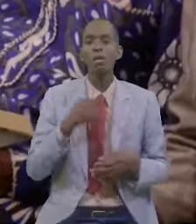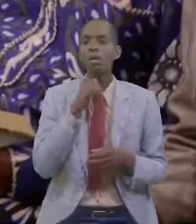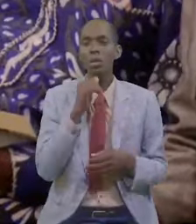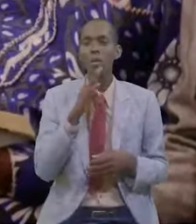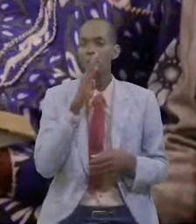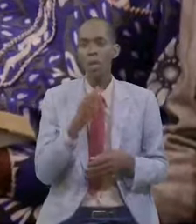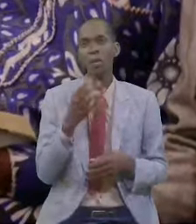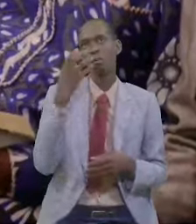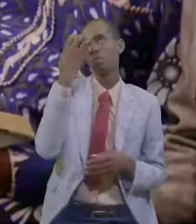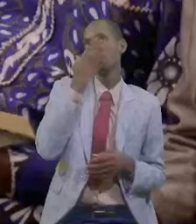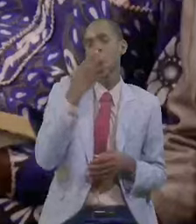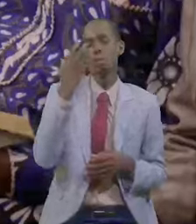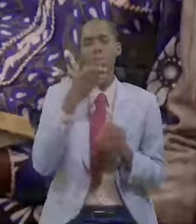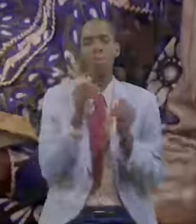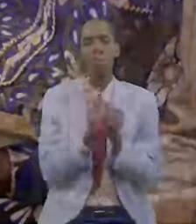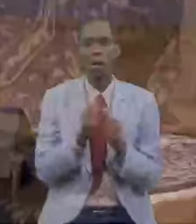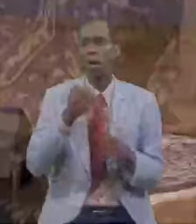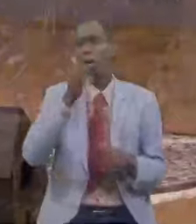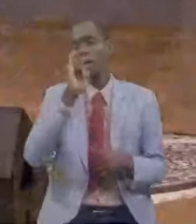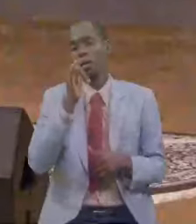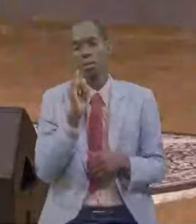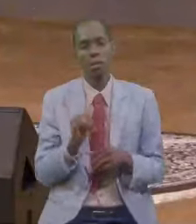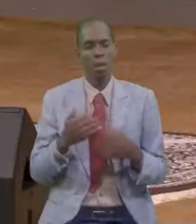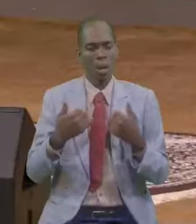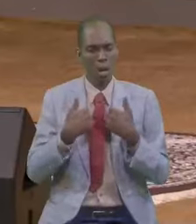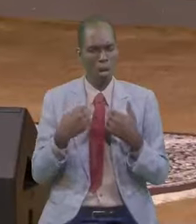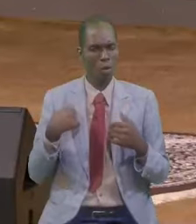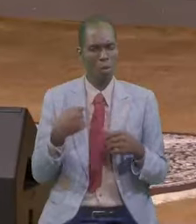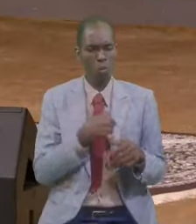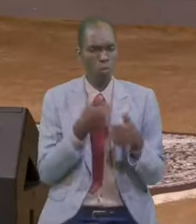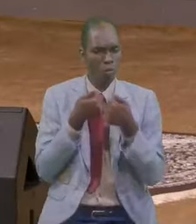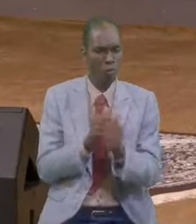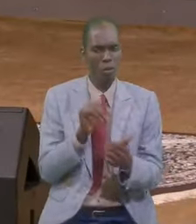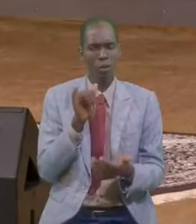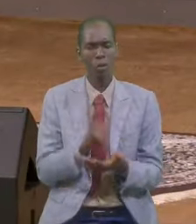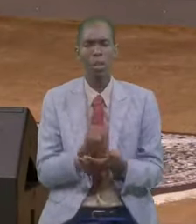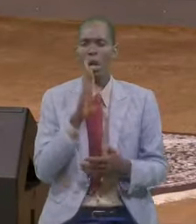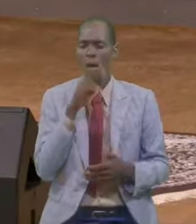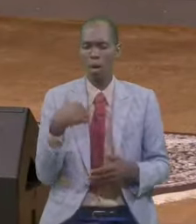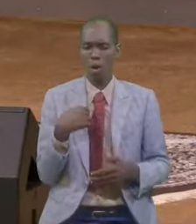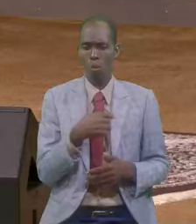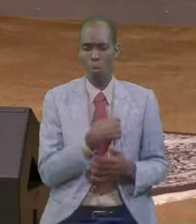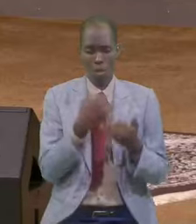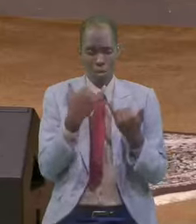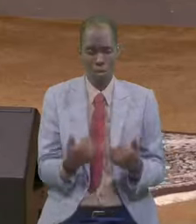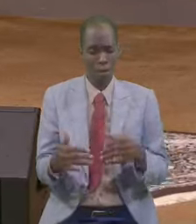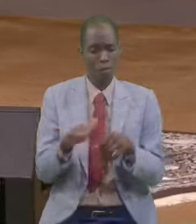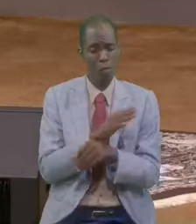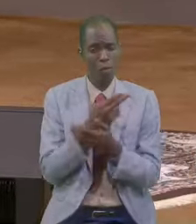pas enivrés du vin. Est-ce qu'on a fait cela? Êtes-vous remplis? Êtes-vous saturés du Saint-Esprit?